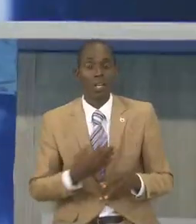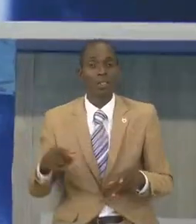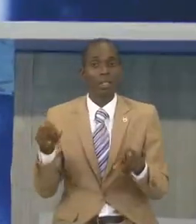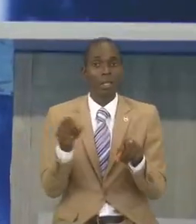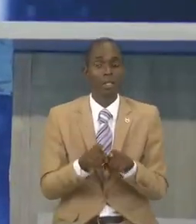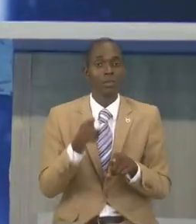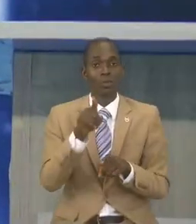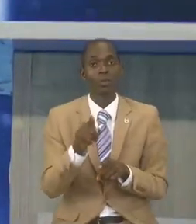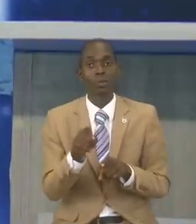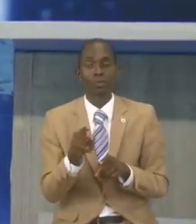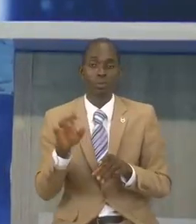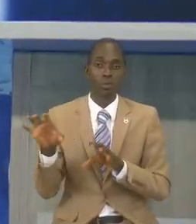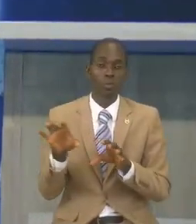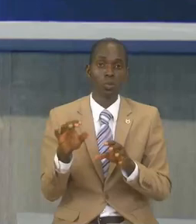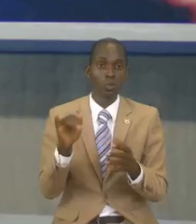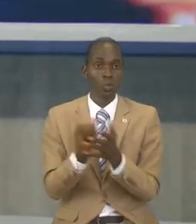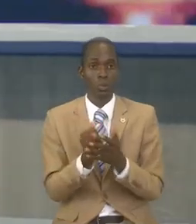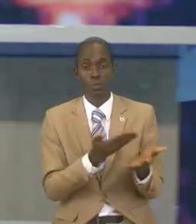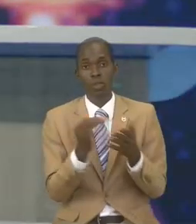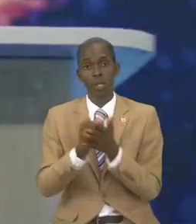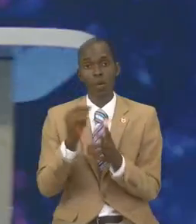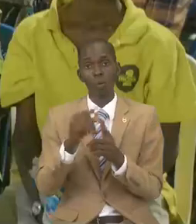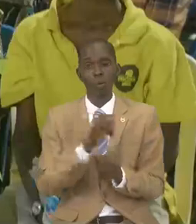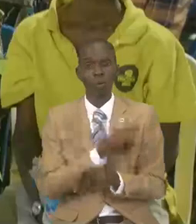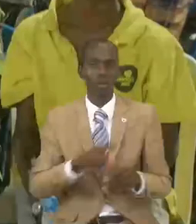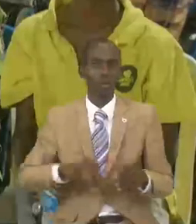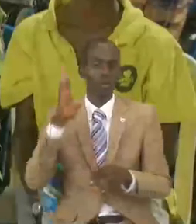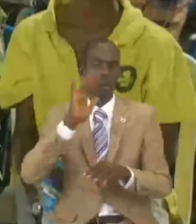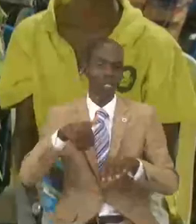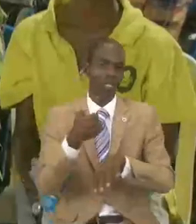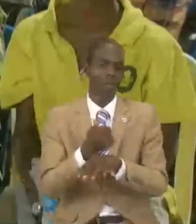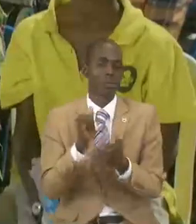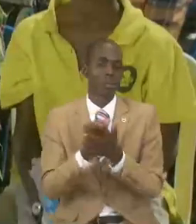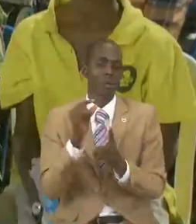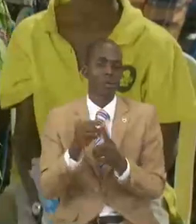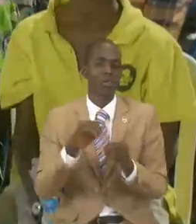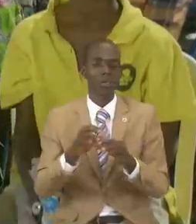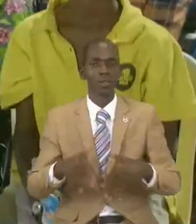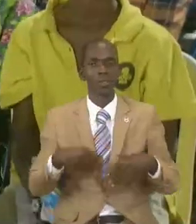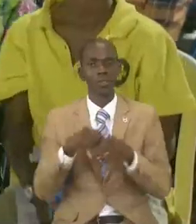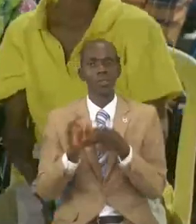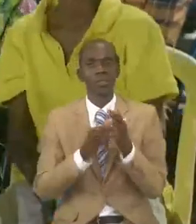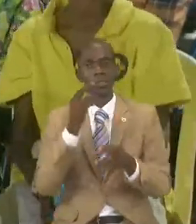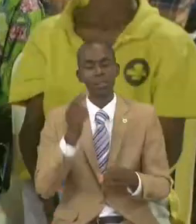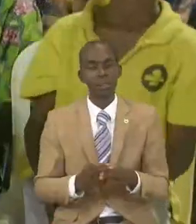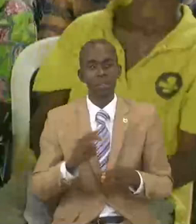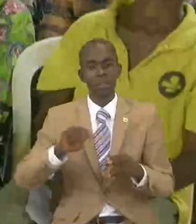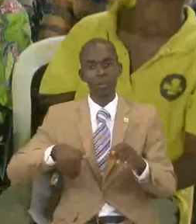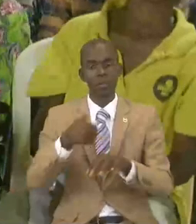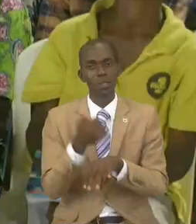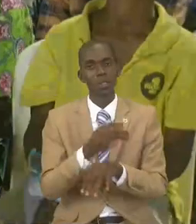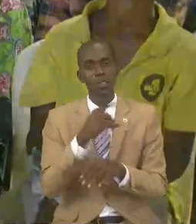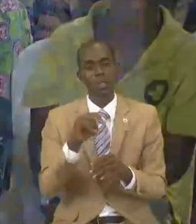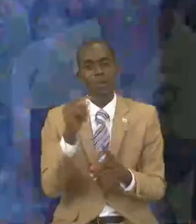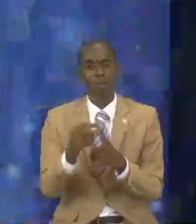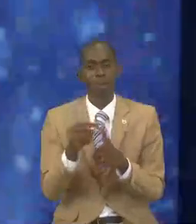la parole, le Seigneur va confirmer la parole dans ta vie au nom de Jésus. Confirmant la parole par les signes et